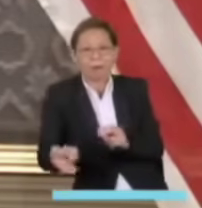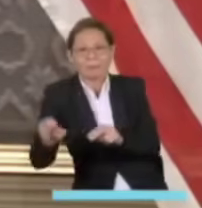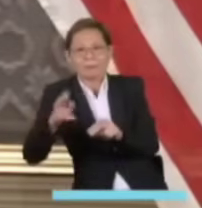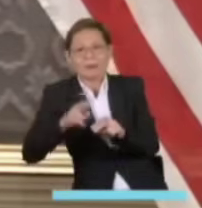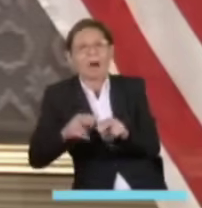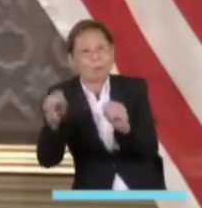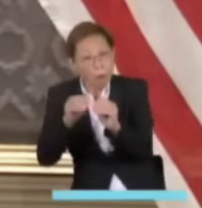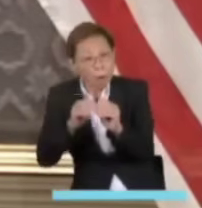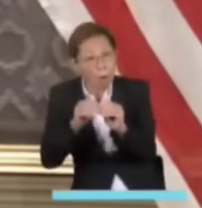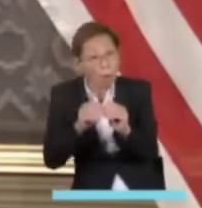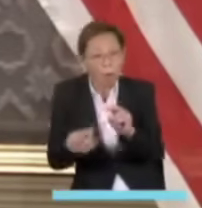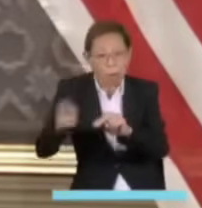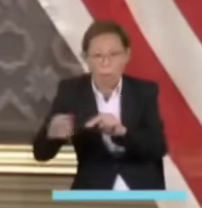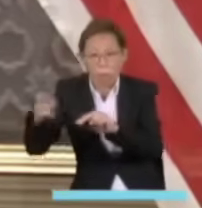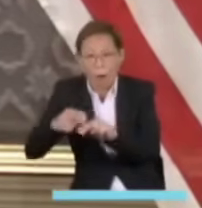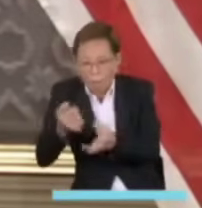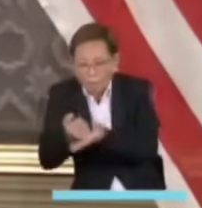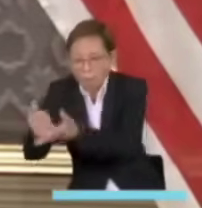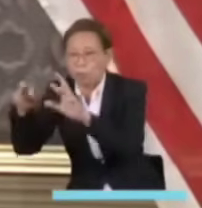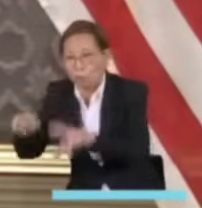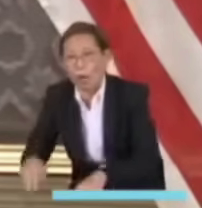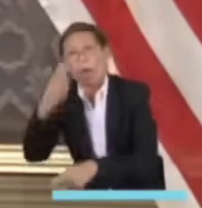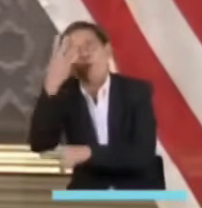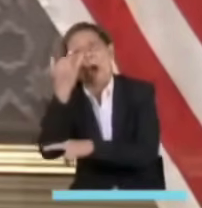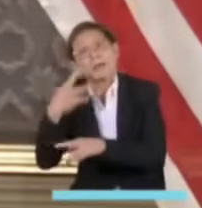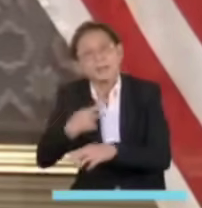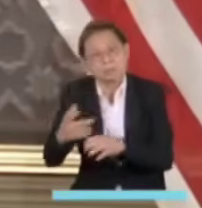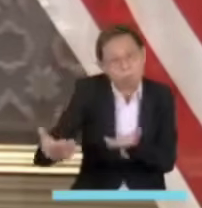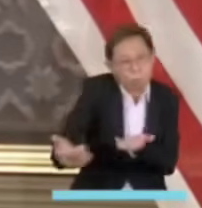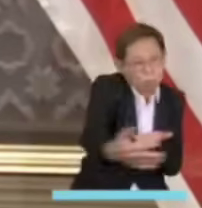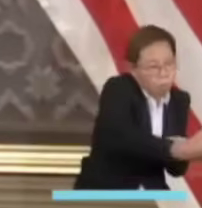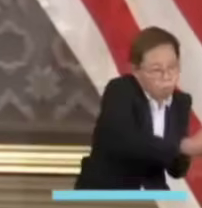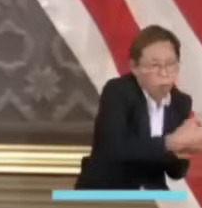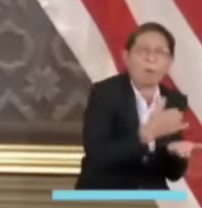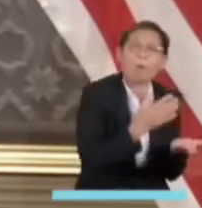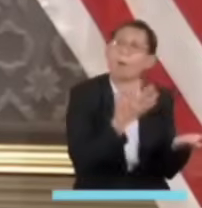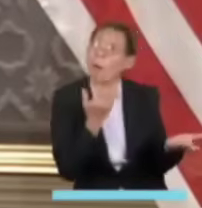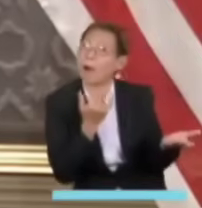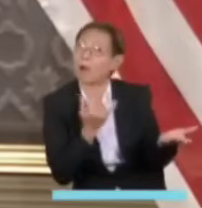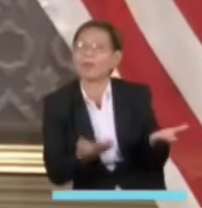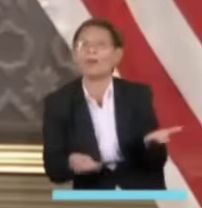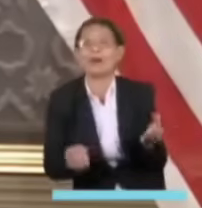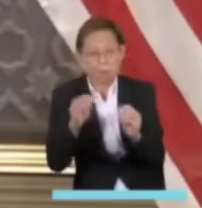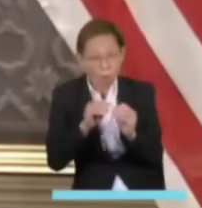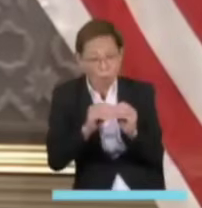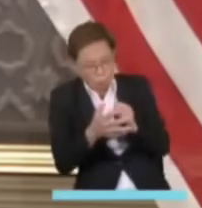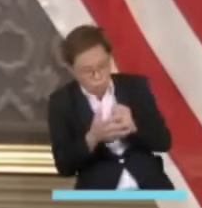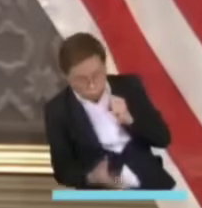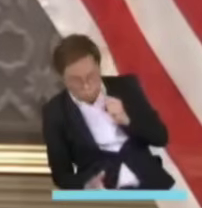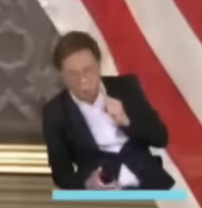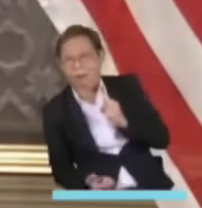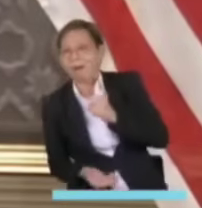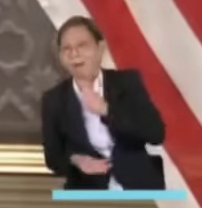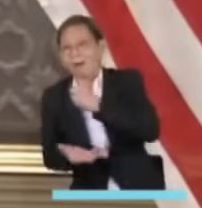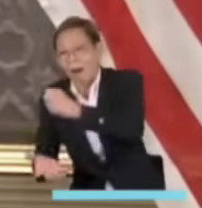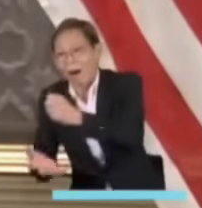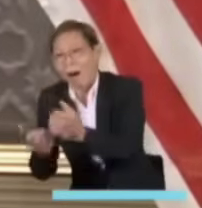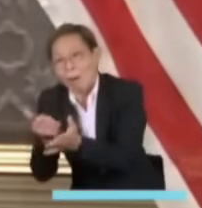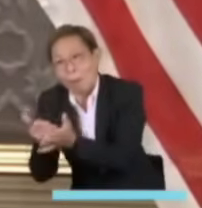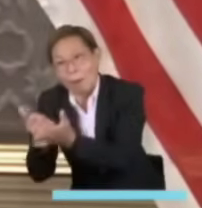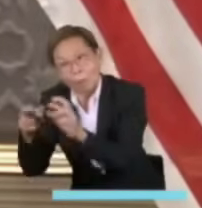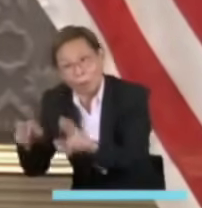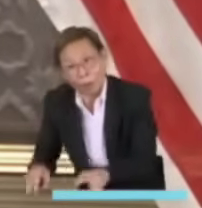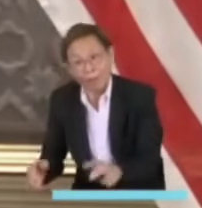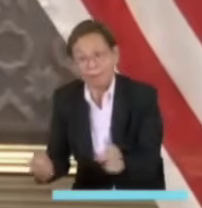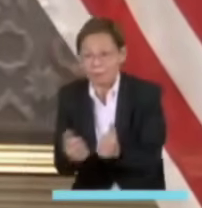menambah bantuan rakyat. Untuk apa kita kumpul? Untuk menambah bantuan kepada rakyat.